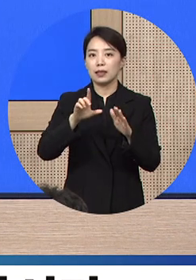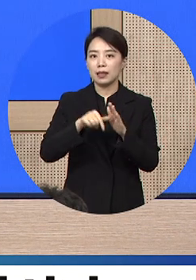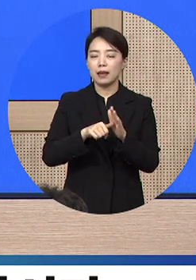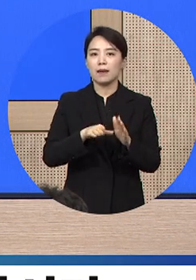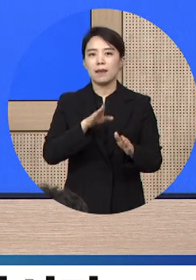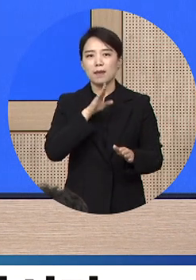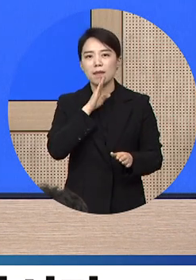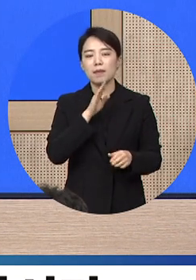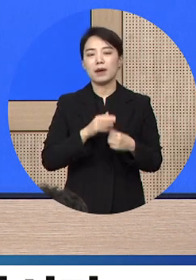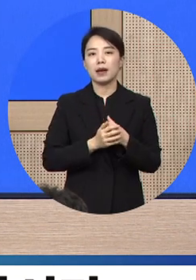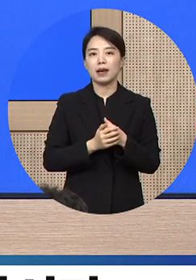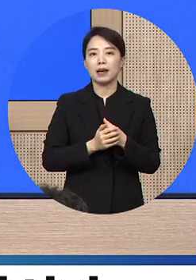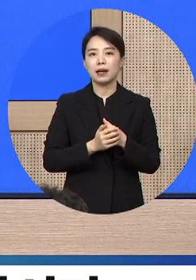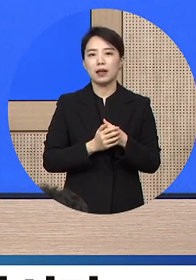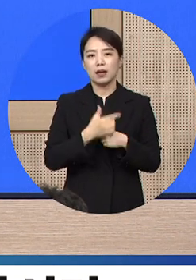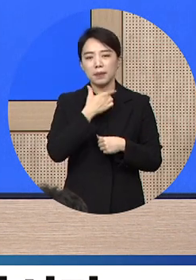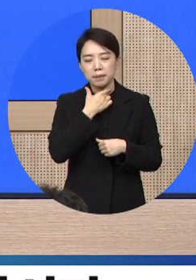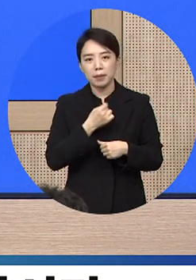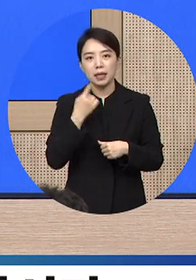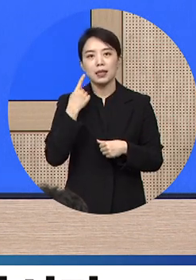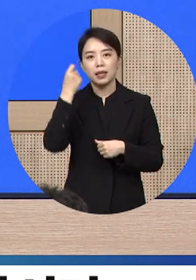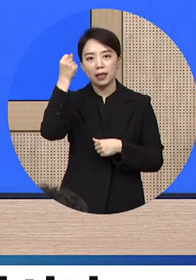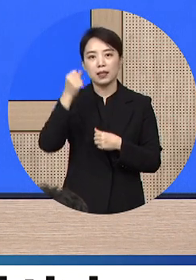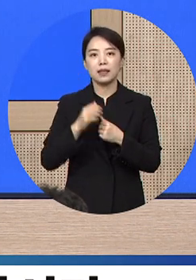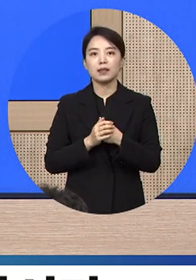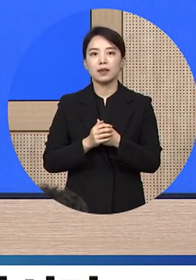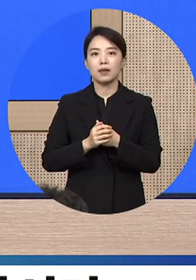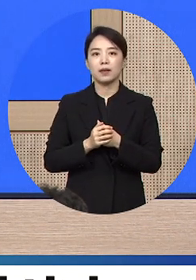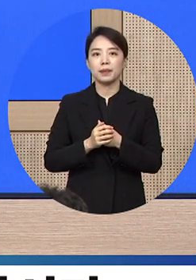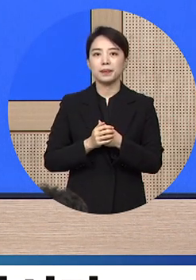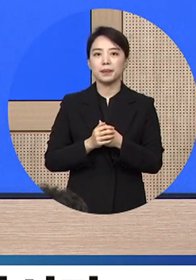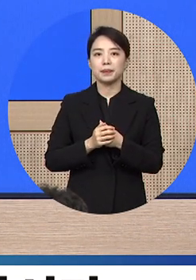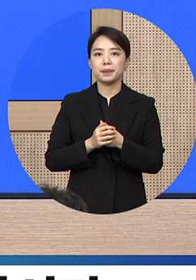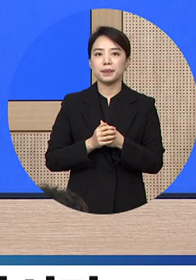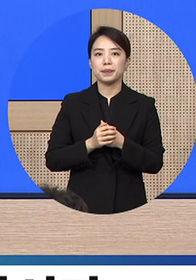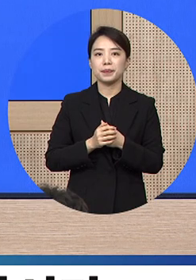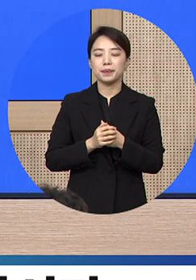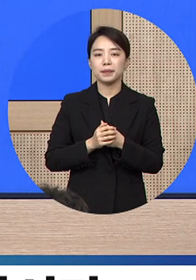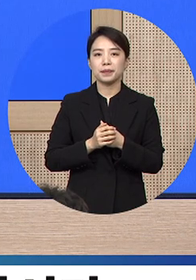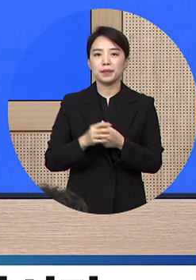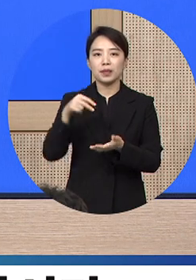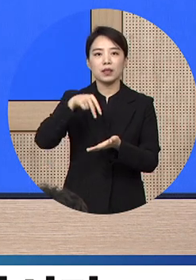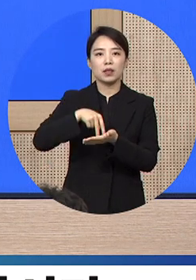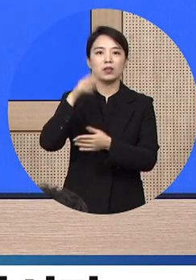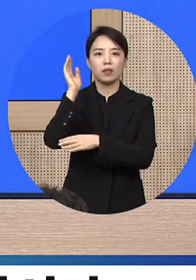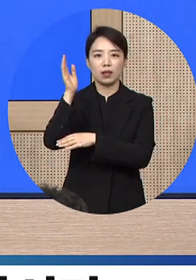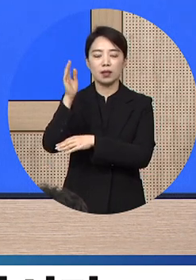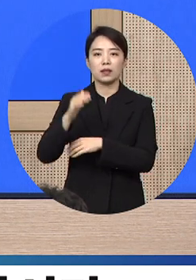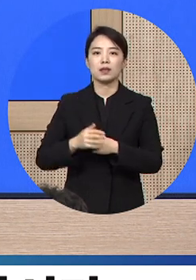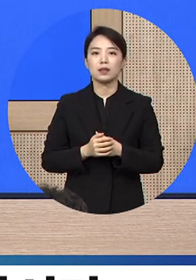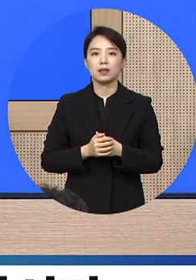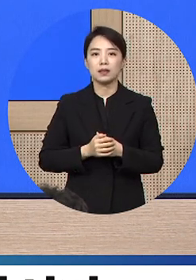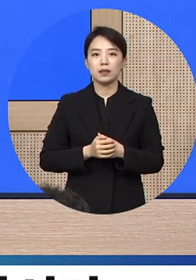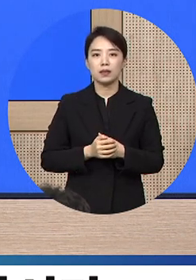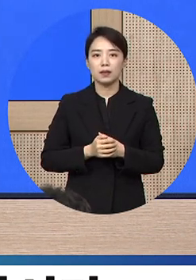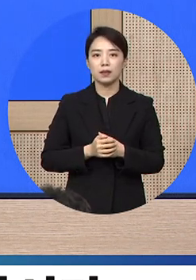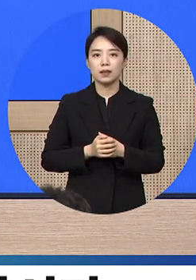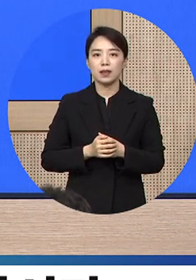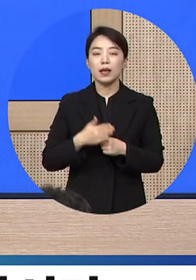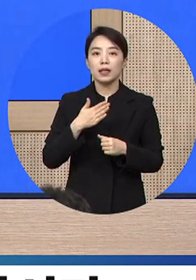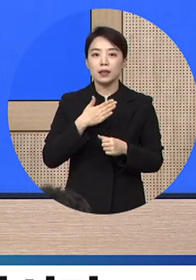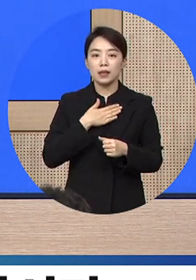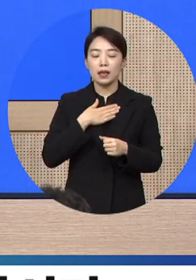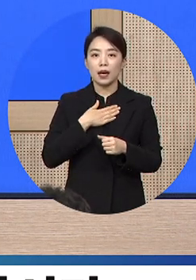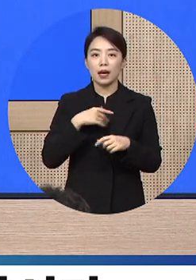절실한 마음으로 절박한 마음을 줄 수 있는 고언을 하기 위해서 이 자리에 섰습니다. 제가